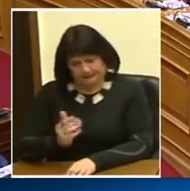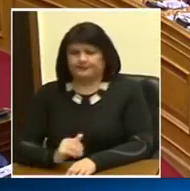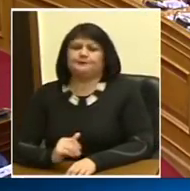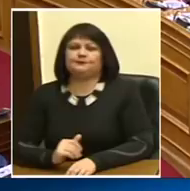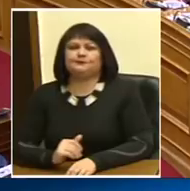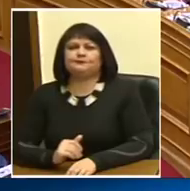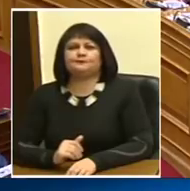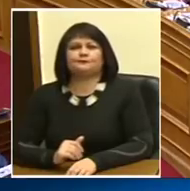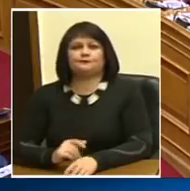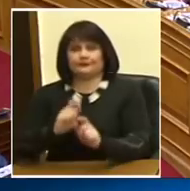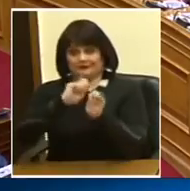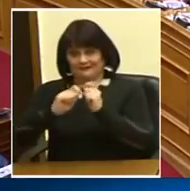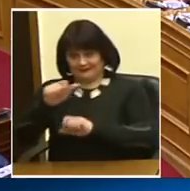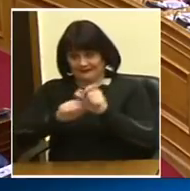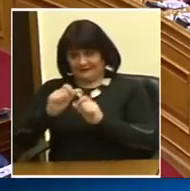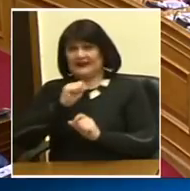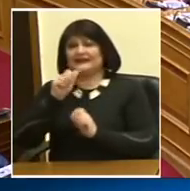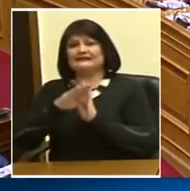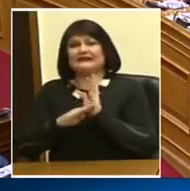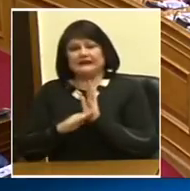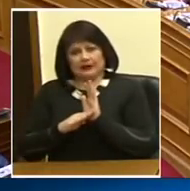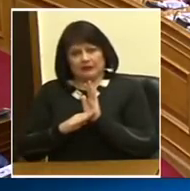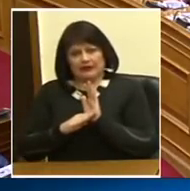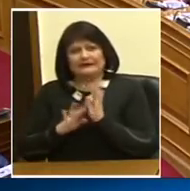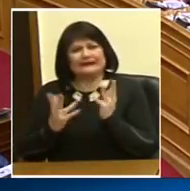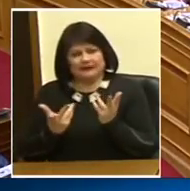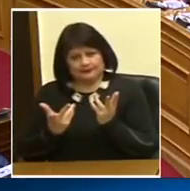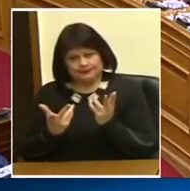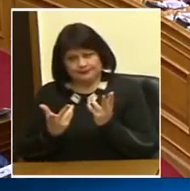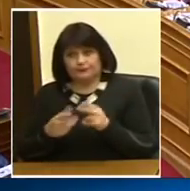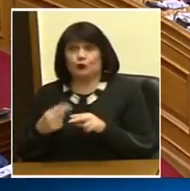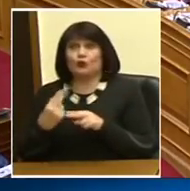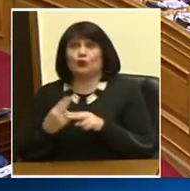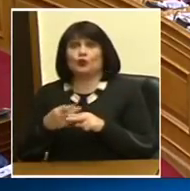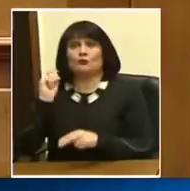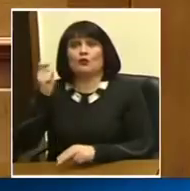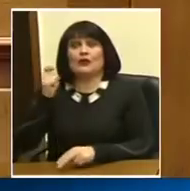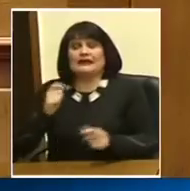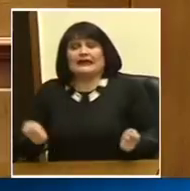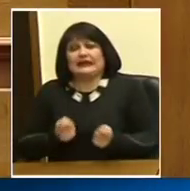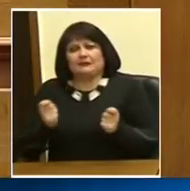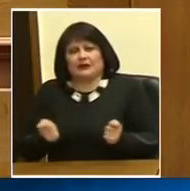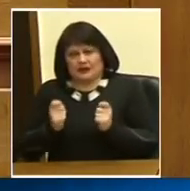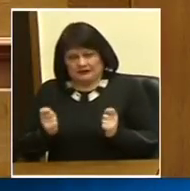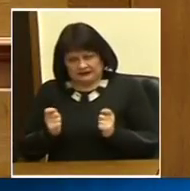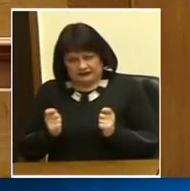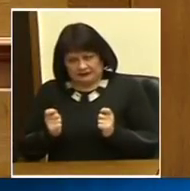η αναθεώρηση του συντάγματος είναι ταυτόχρονα ύψιστη πολιτική πράξη και κεντρική στιγμή για τη